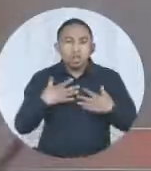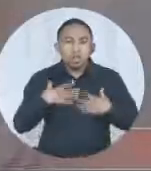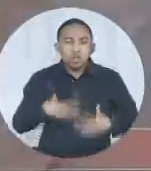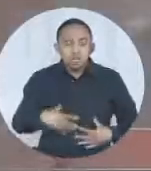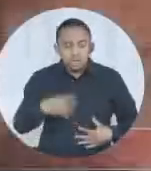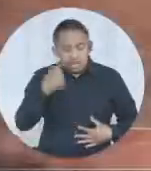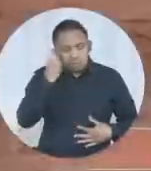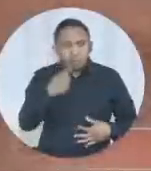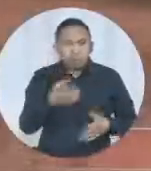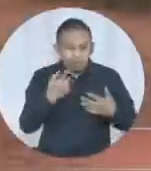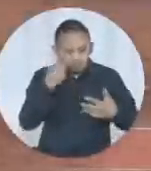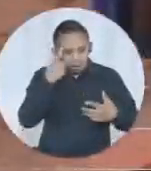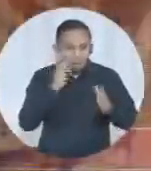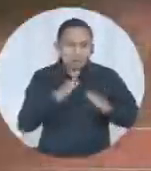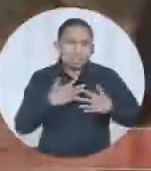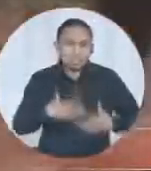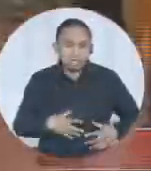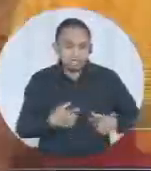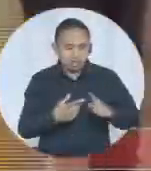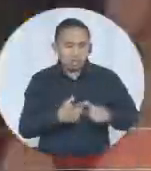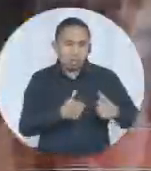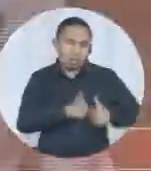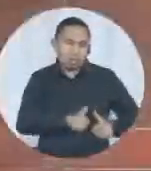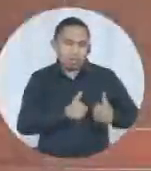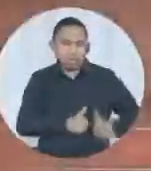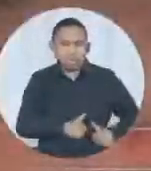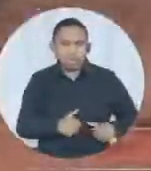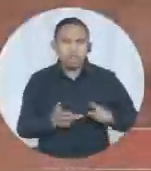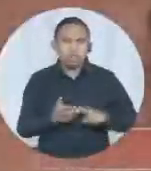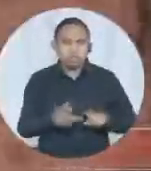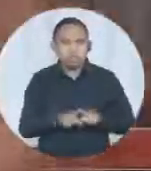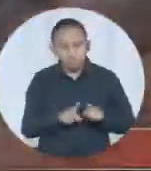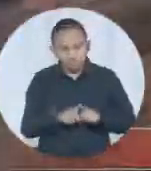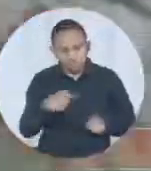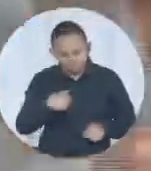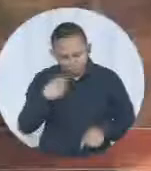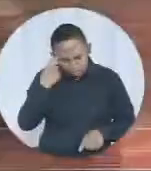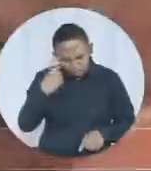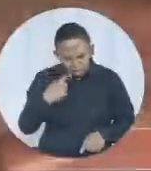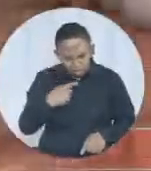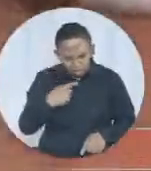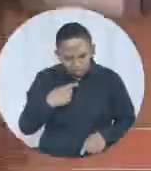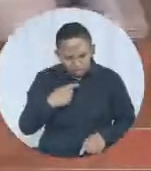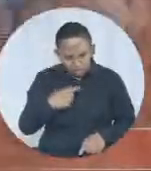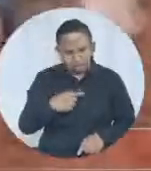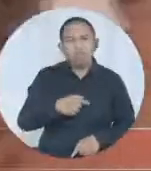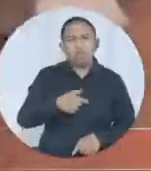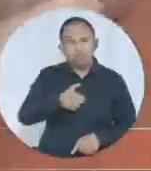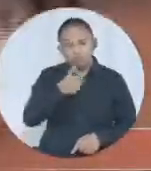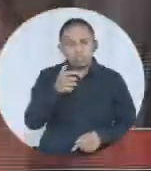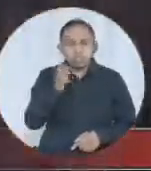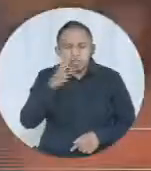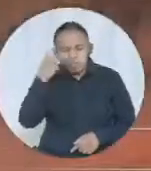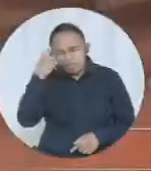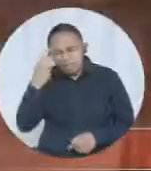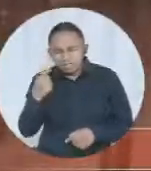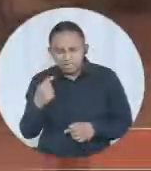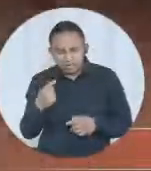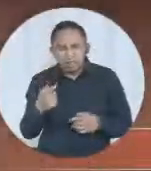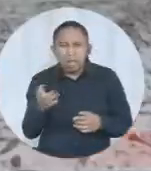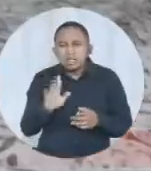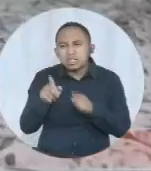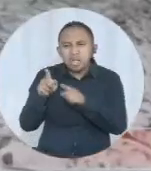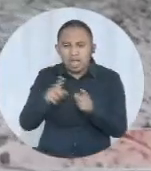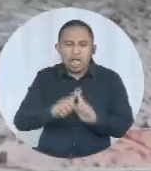ny fandeferana, ny fahaizana mametraka ny tena amin'ny toerana sahaza fa tsy miady randrana tsy manendrika, sy ny tsy fanimbazimbana ny